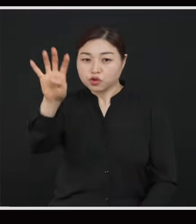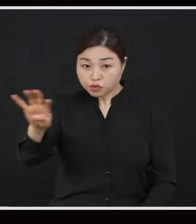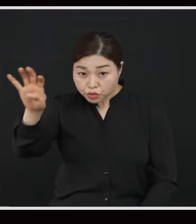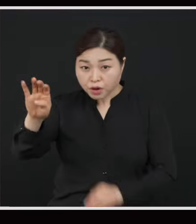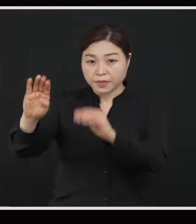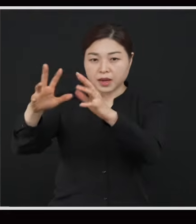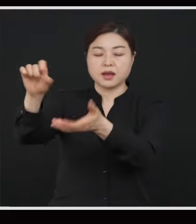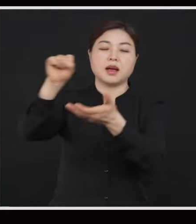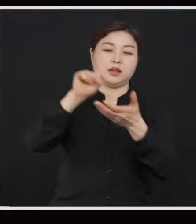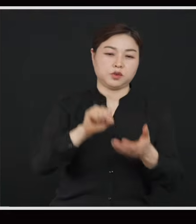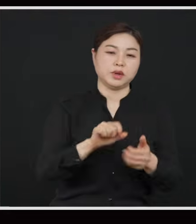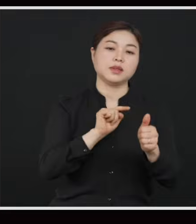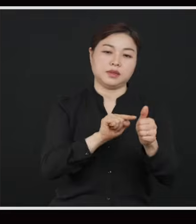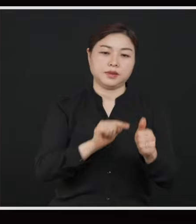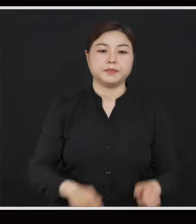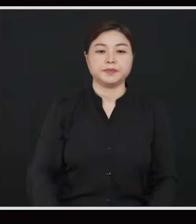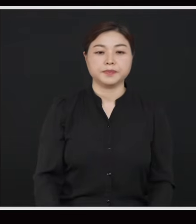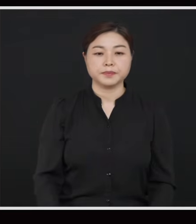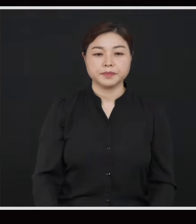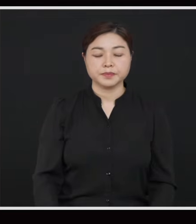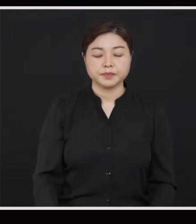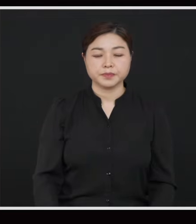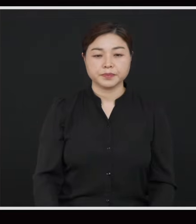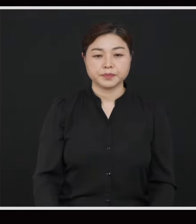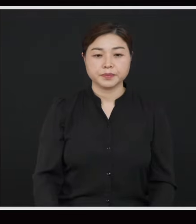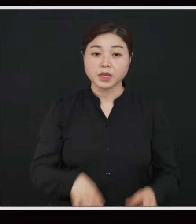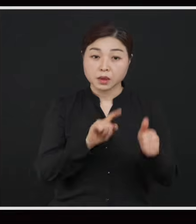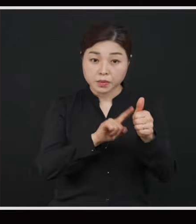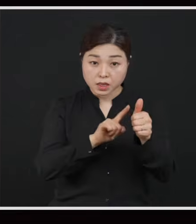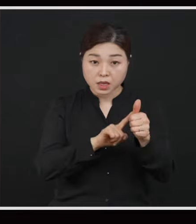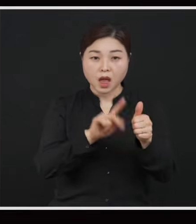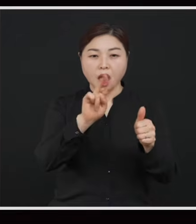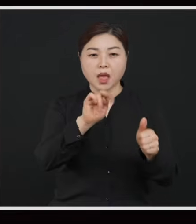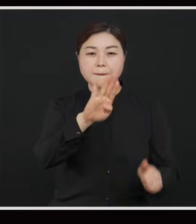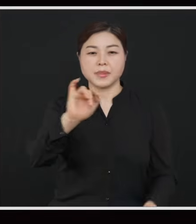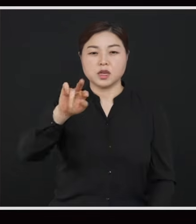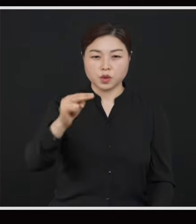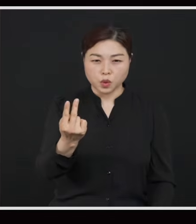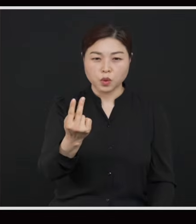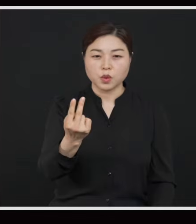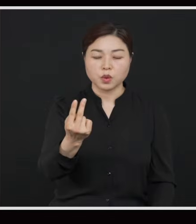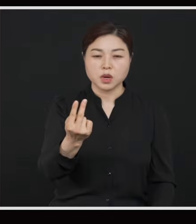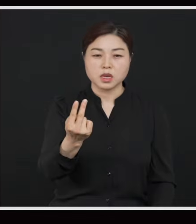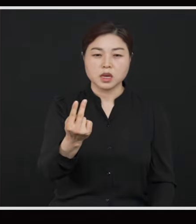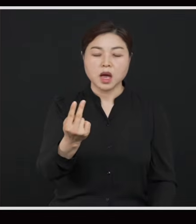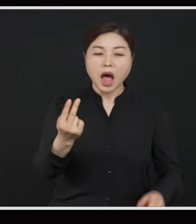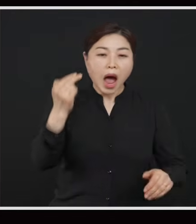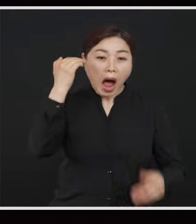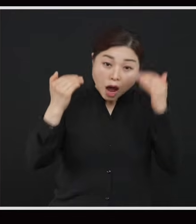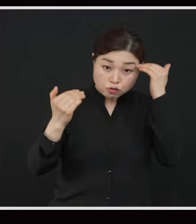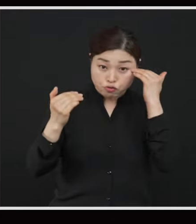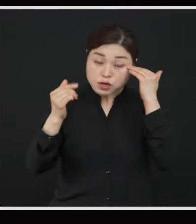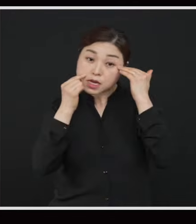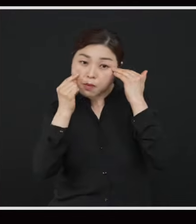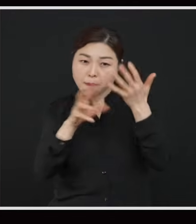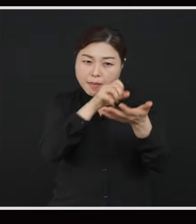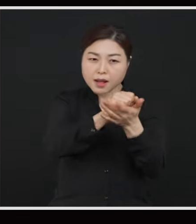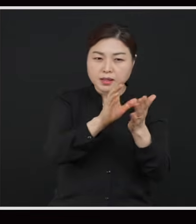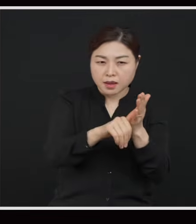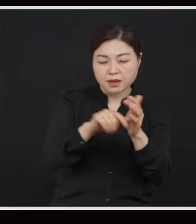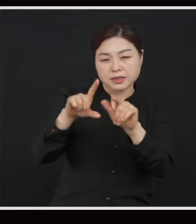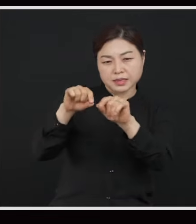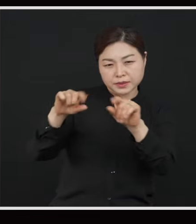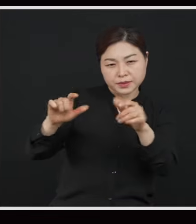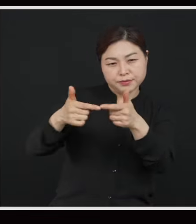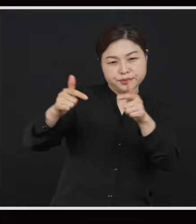도입을 하는 사람입니다. 근데 이 사람이 질소 비료, 그래서 일제 강점기 시대에 식량 증산,